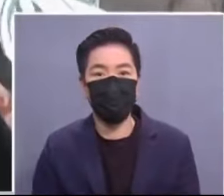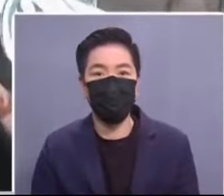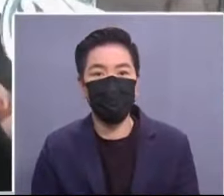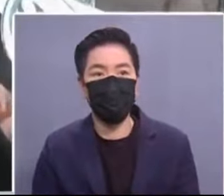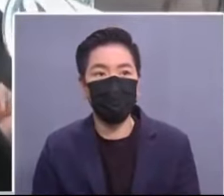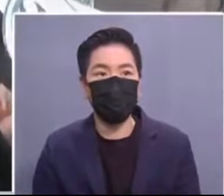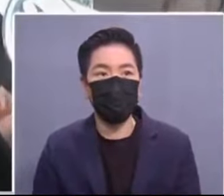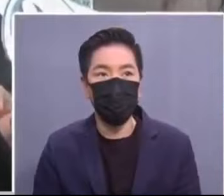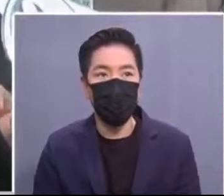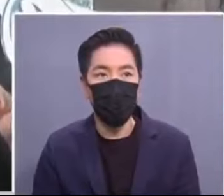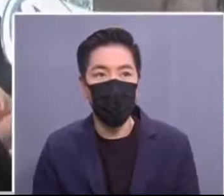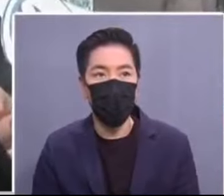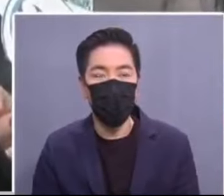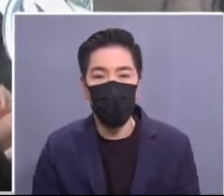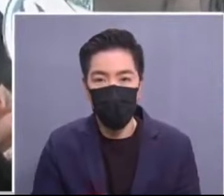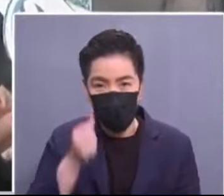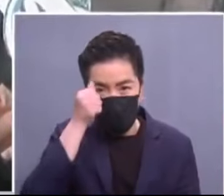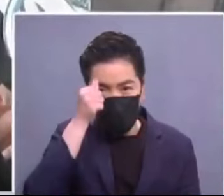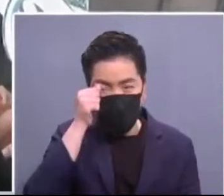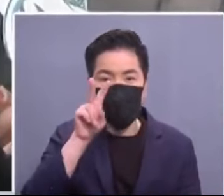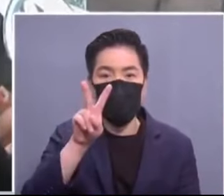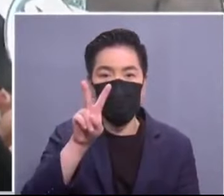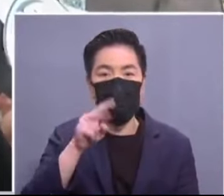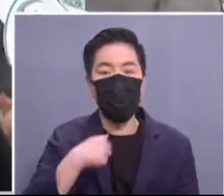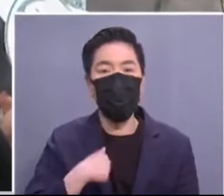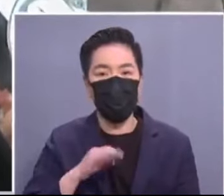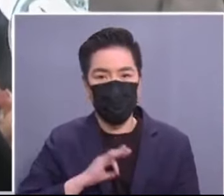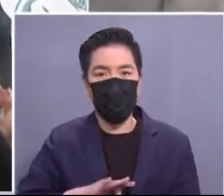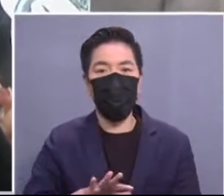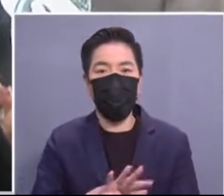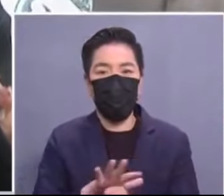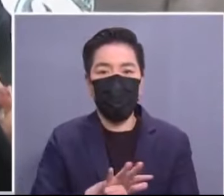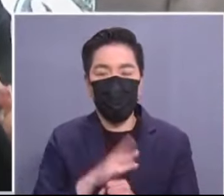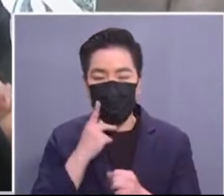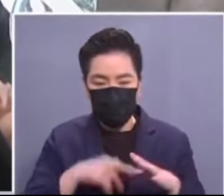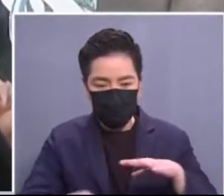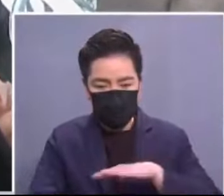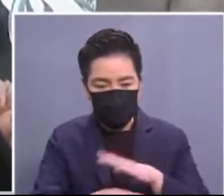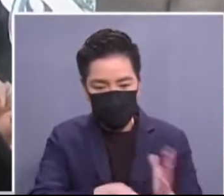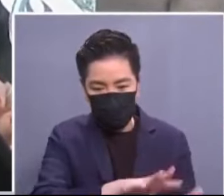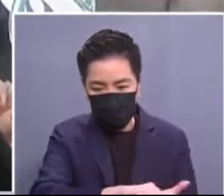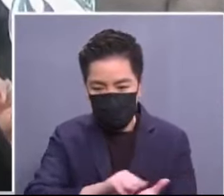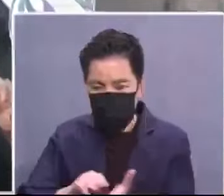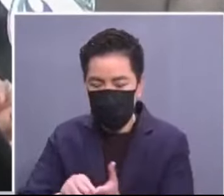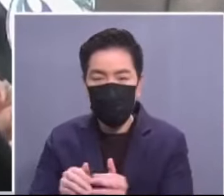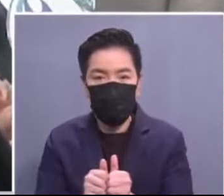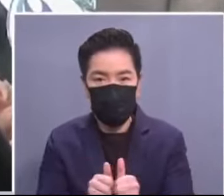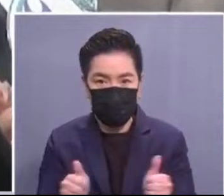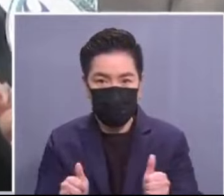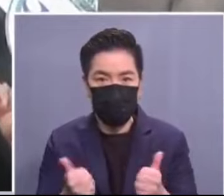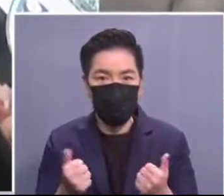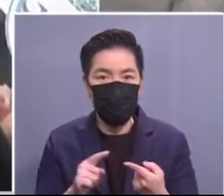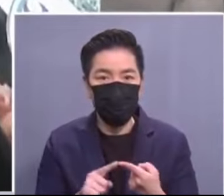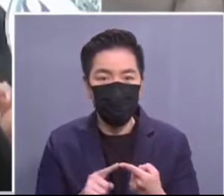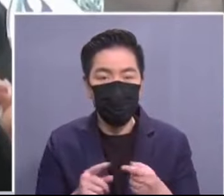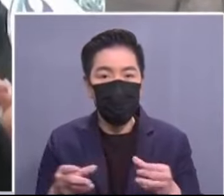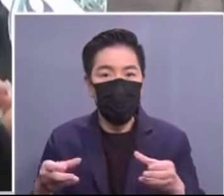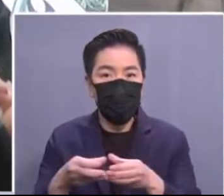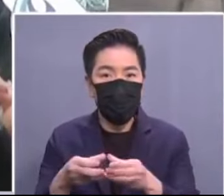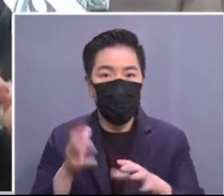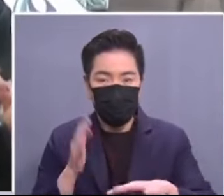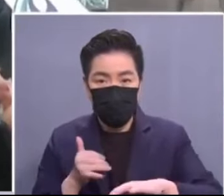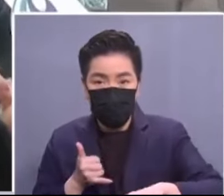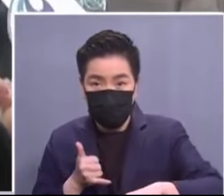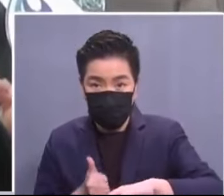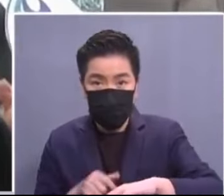คะ ในเวลา2วันมาเนี่ยนะครับผมก็พอใจที่รวบรวมพยานหลักฐานได้ที่ได้มา จะจงกลุ่มคนที่เข้าม